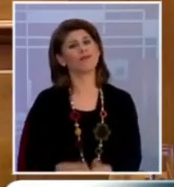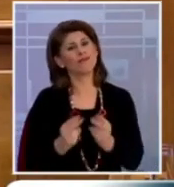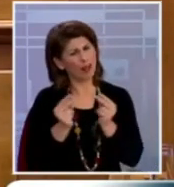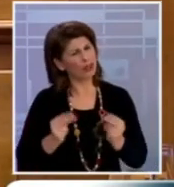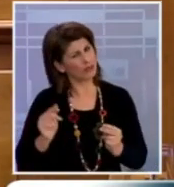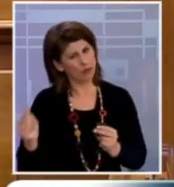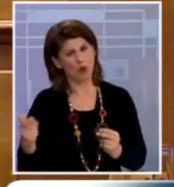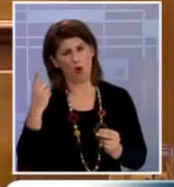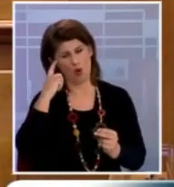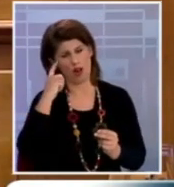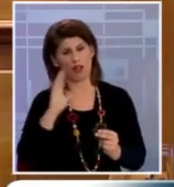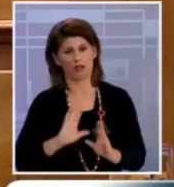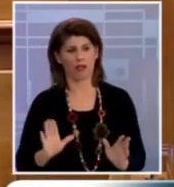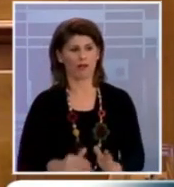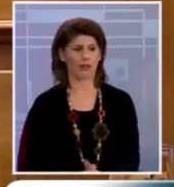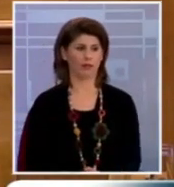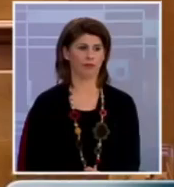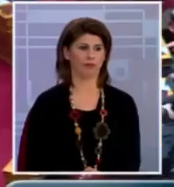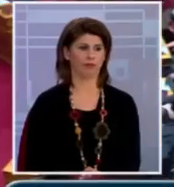σας.